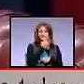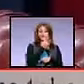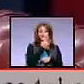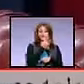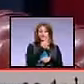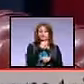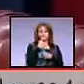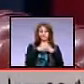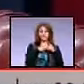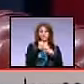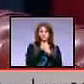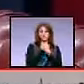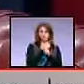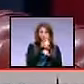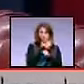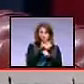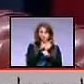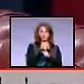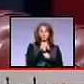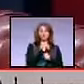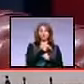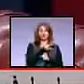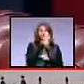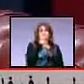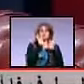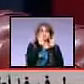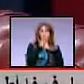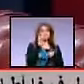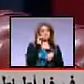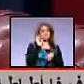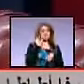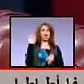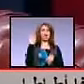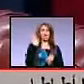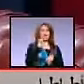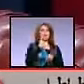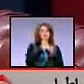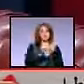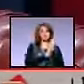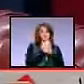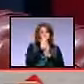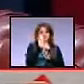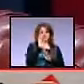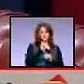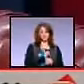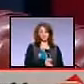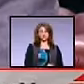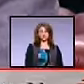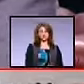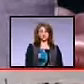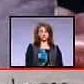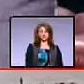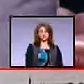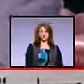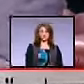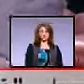بعدين الى ان بعد عبود وبعد جنون الحياه وائل عبد الله. وائل عبد